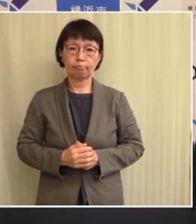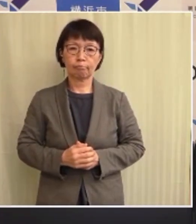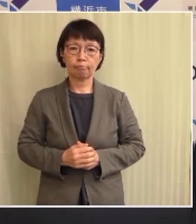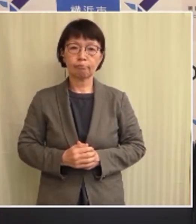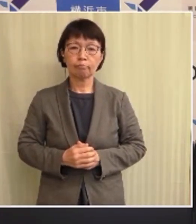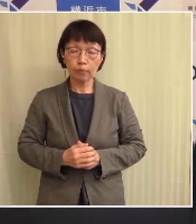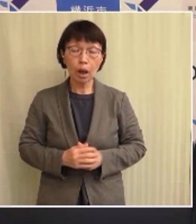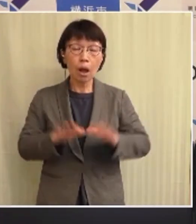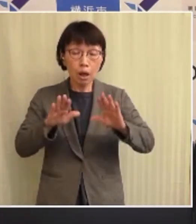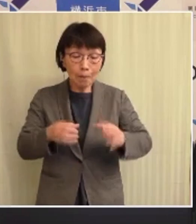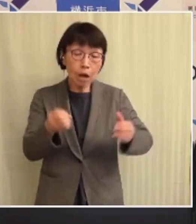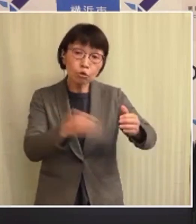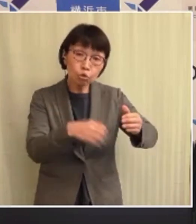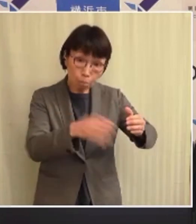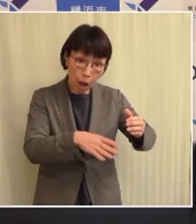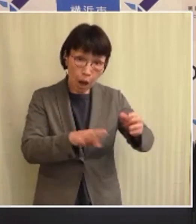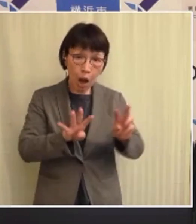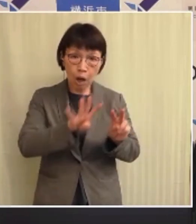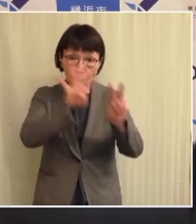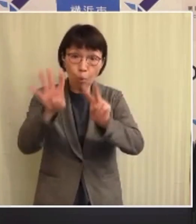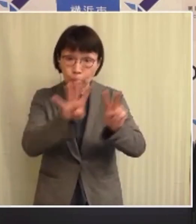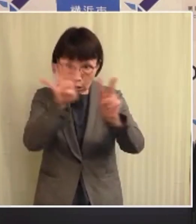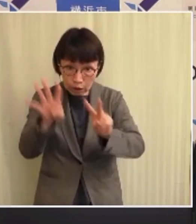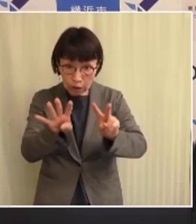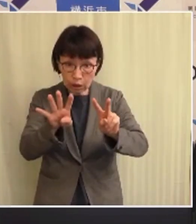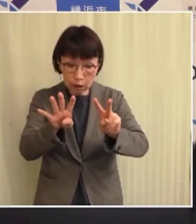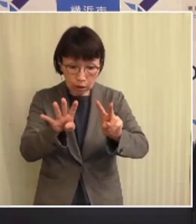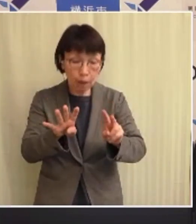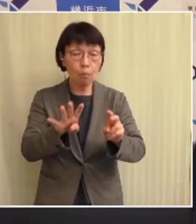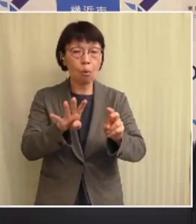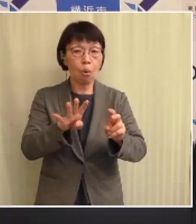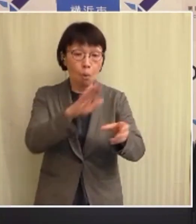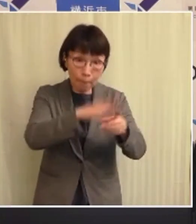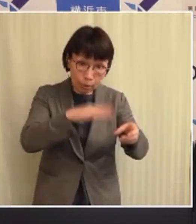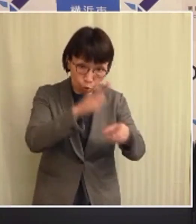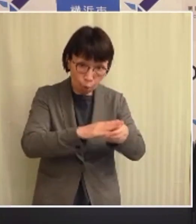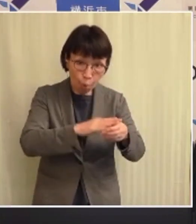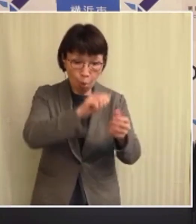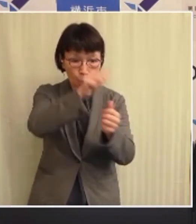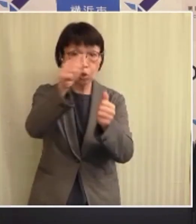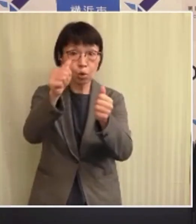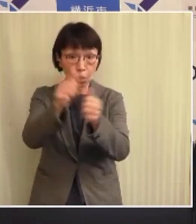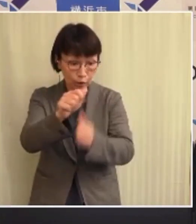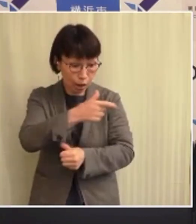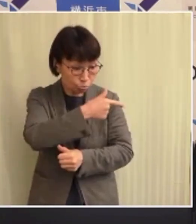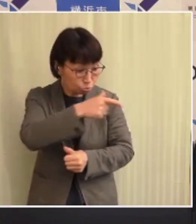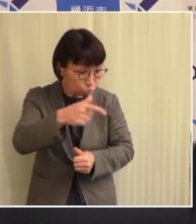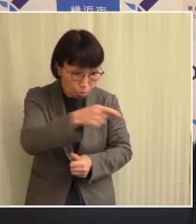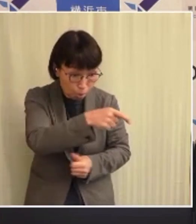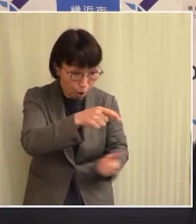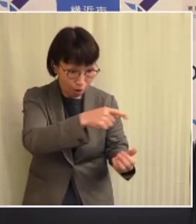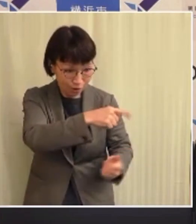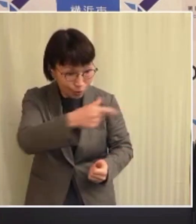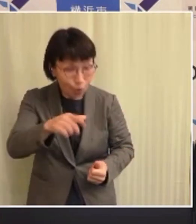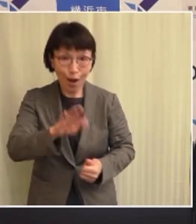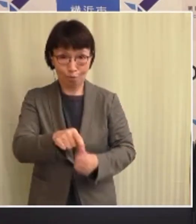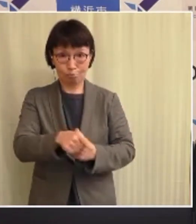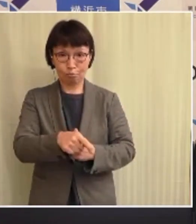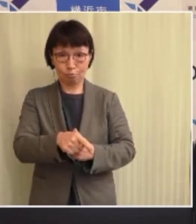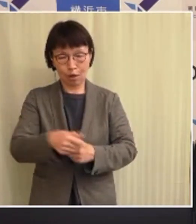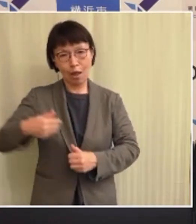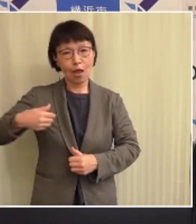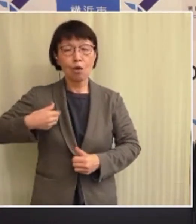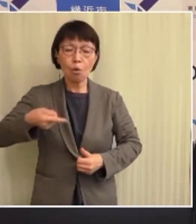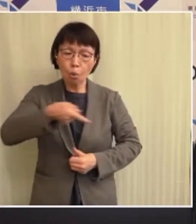今スーパーでもコンビニでも、お惣菜お弁当いろいろ手に入りますけれども、その中で栄養バランスの良い